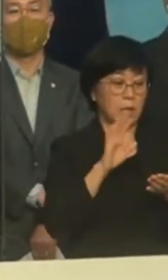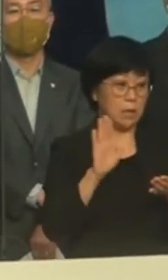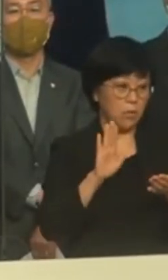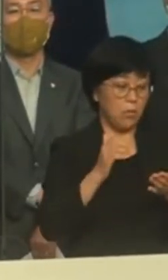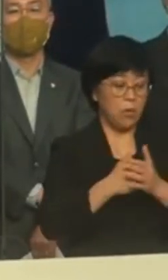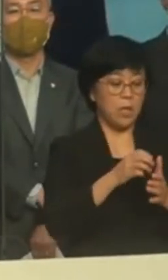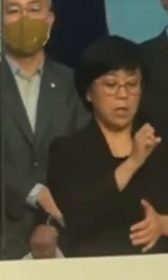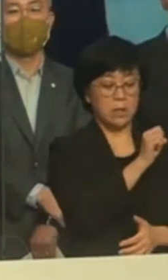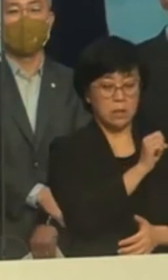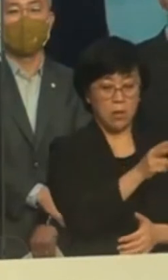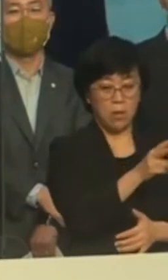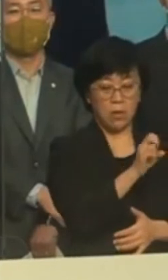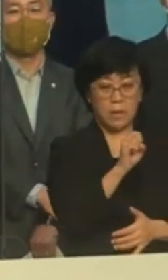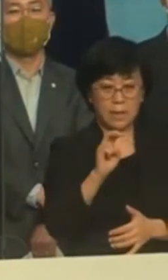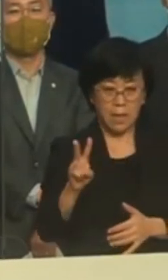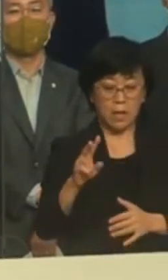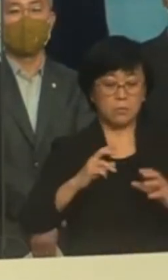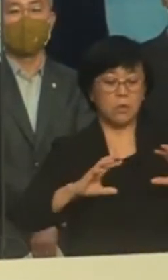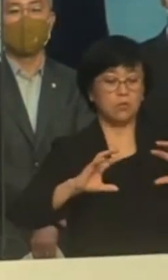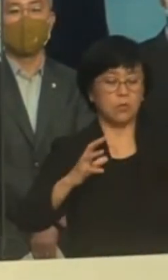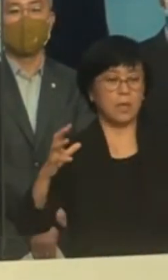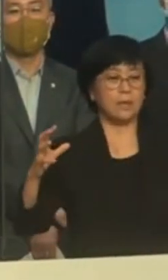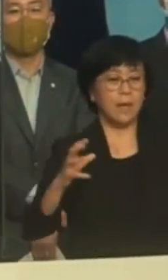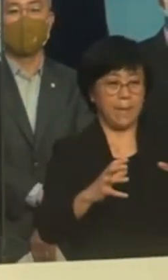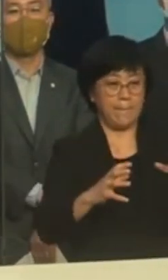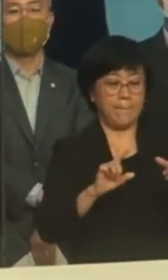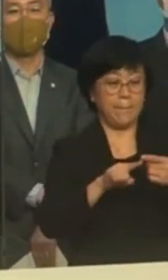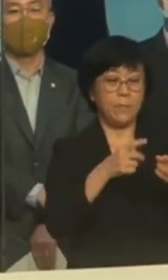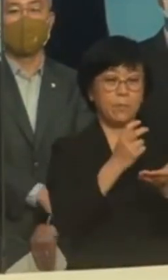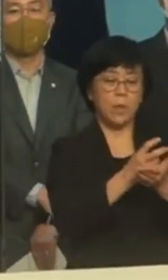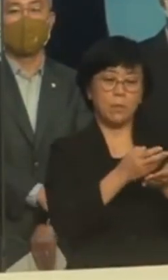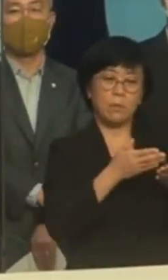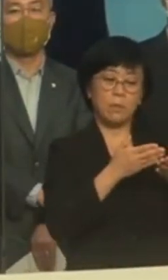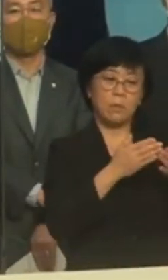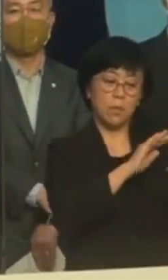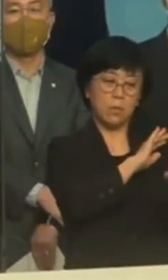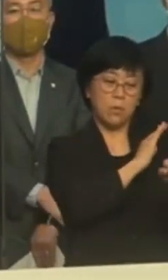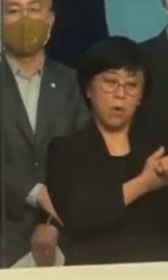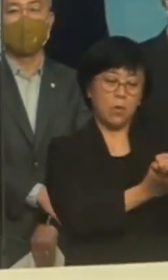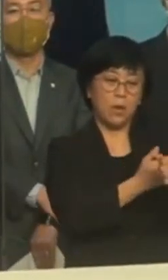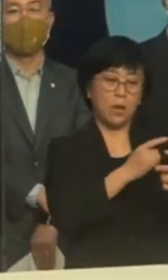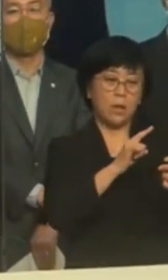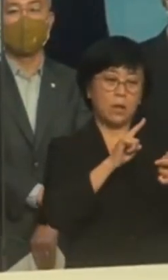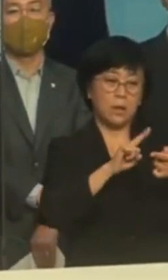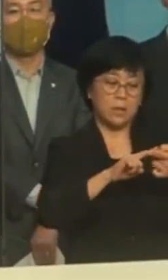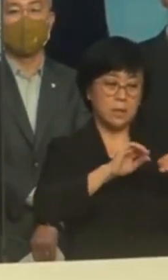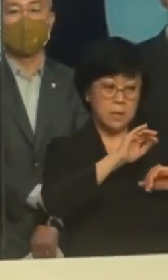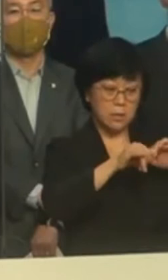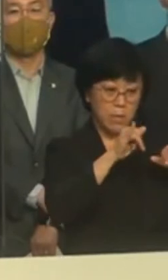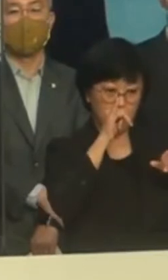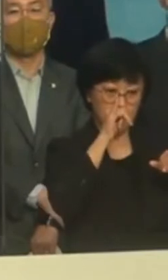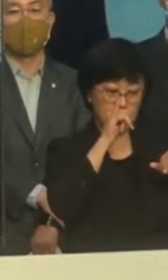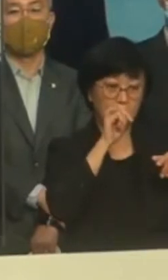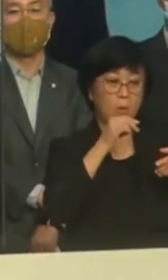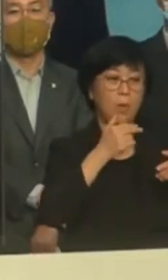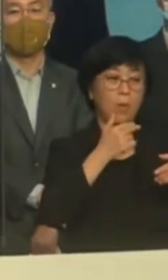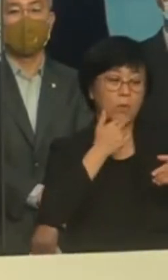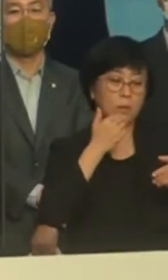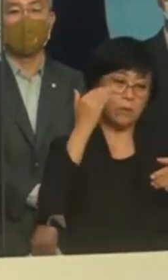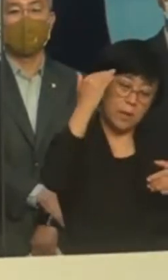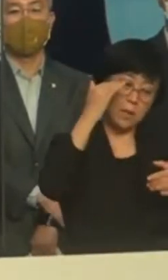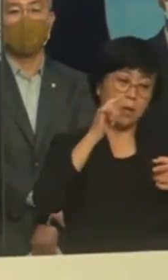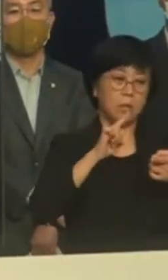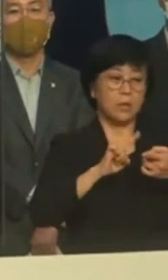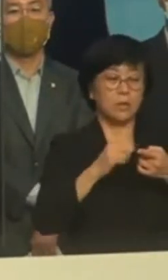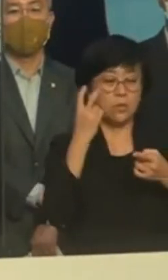여야를 넘어서 우리 국회 전체가 이 입법권을 침해한 사건이냐 아닌지를 조사하고 확인해서